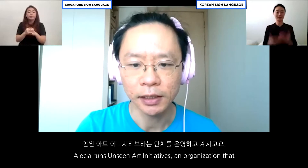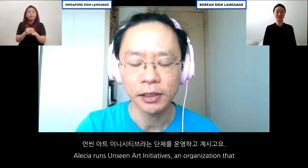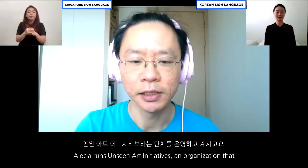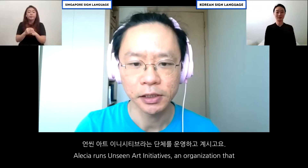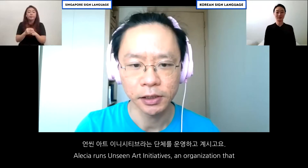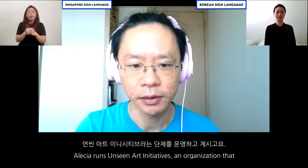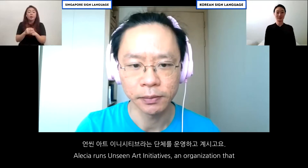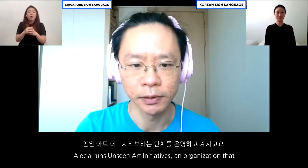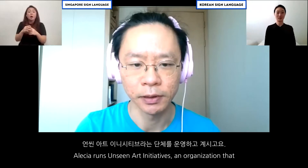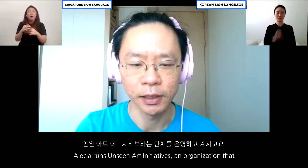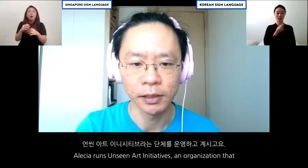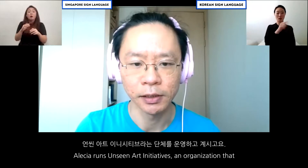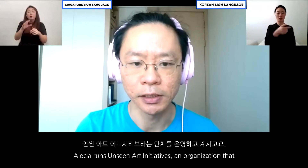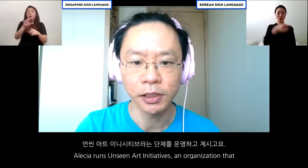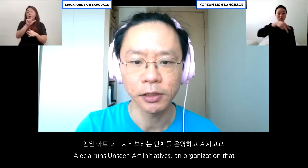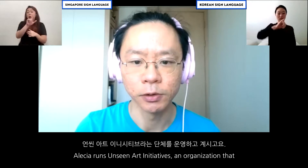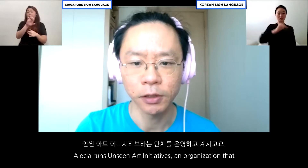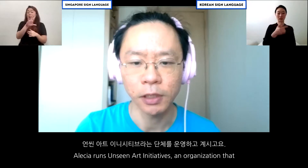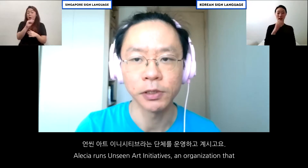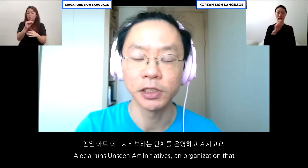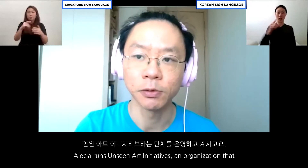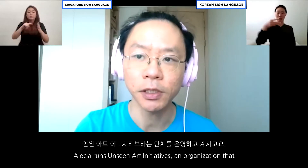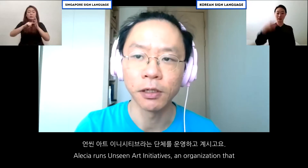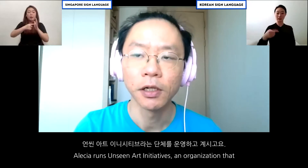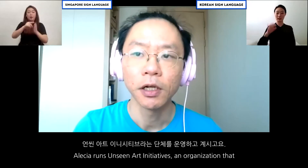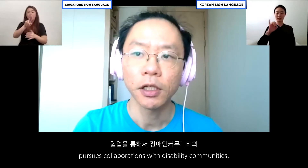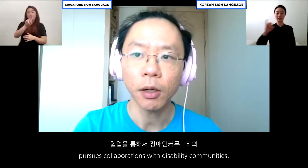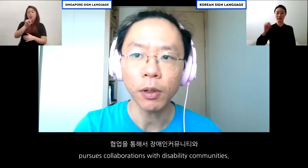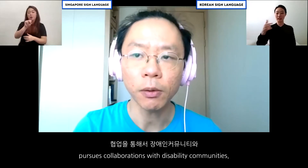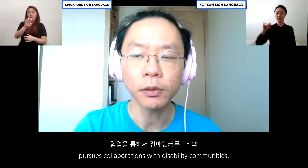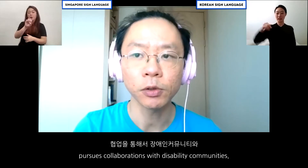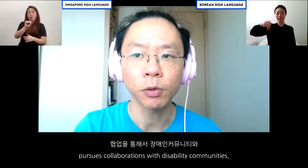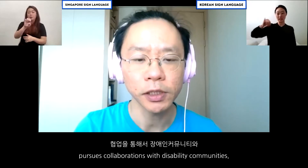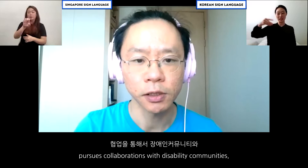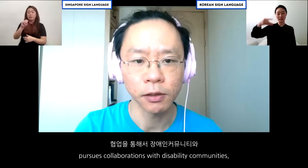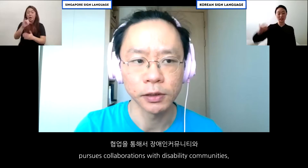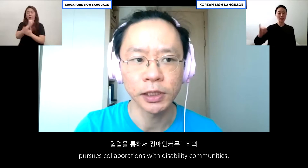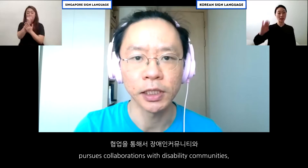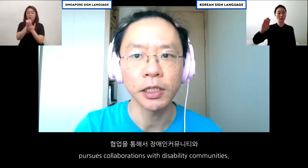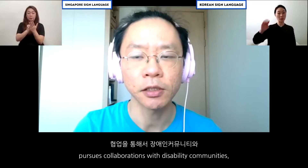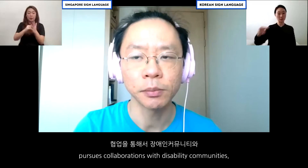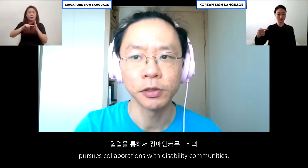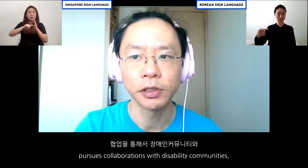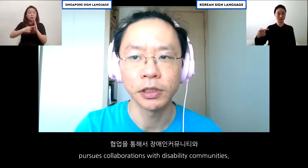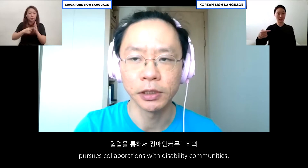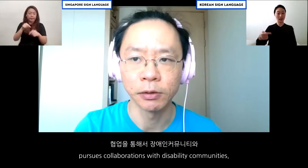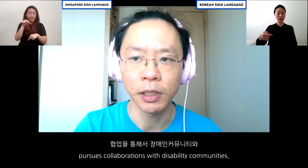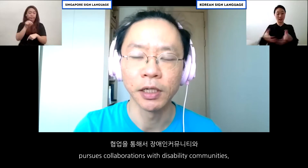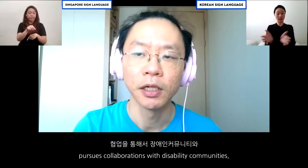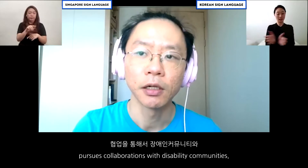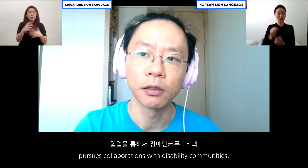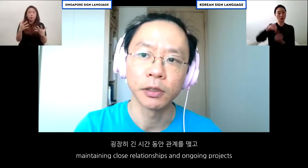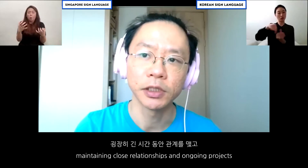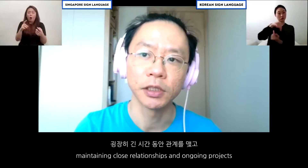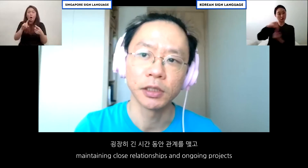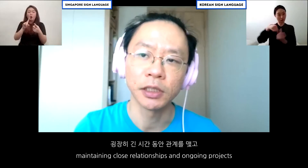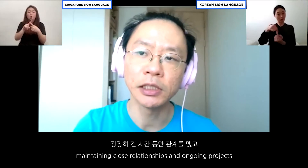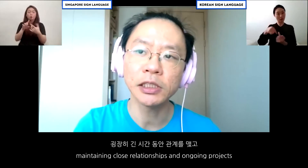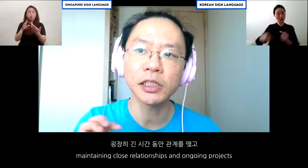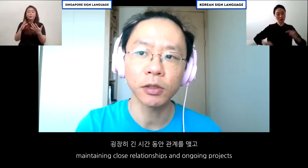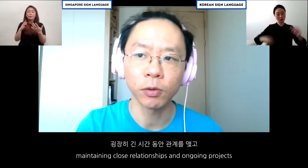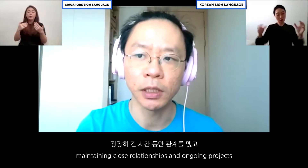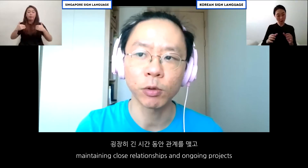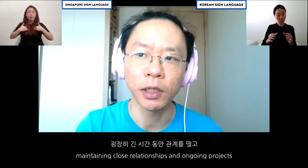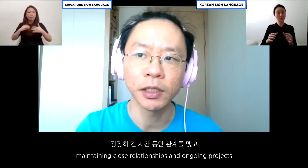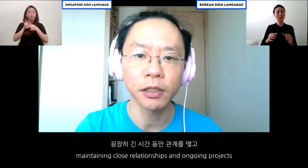Unseen Art Initiative라는 단체를 운영하고 계시고요. 협업을 통해서 장애인 커뮤니티와 굉장히